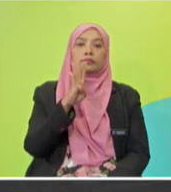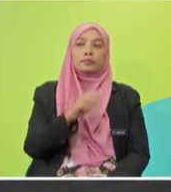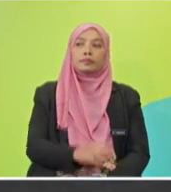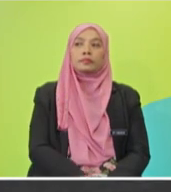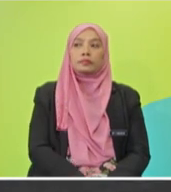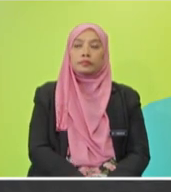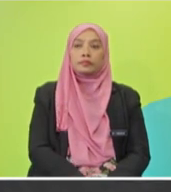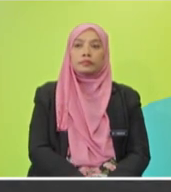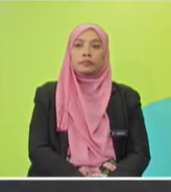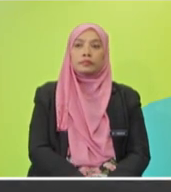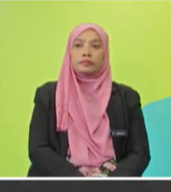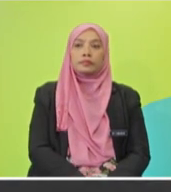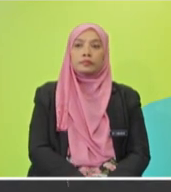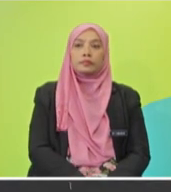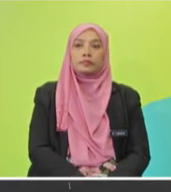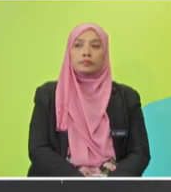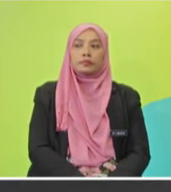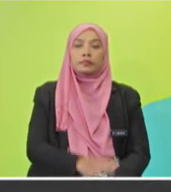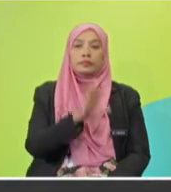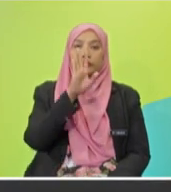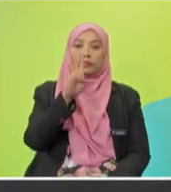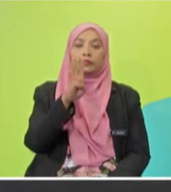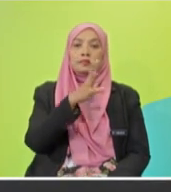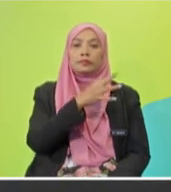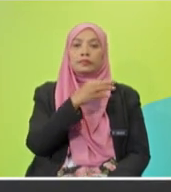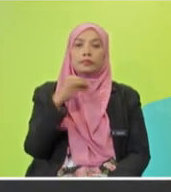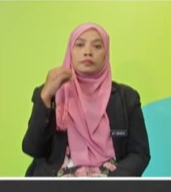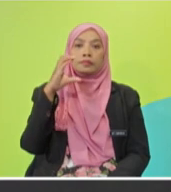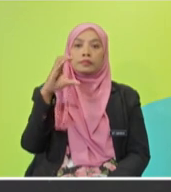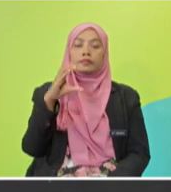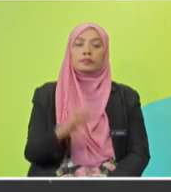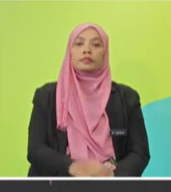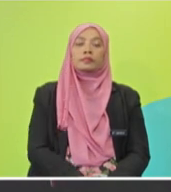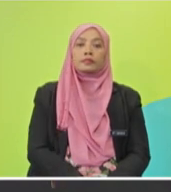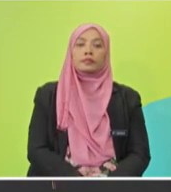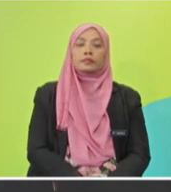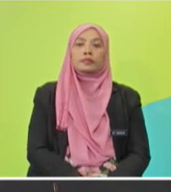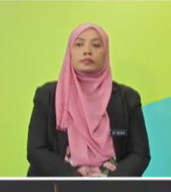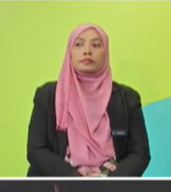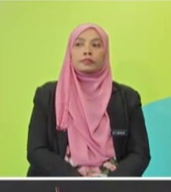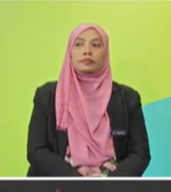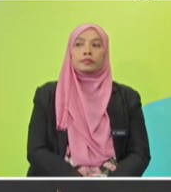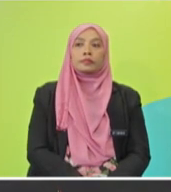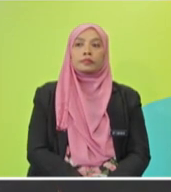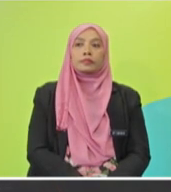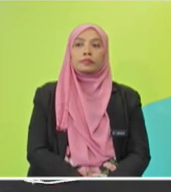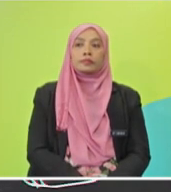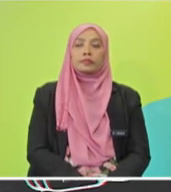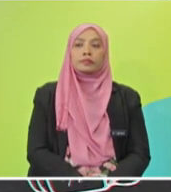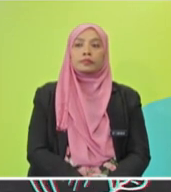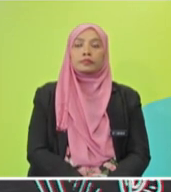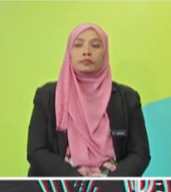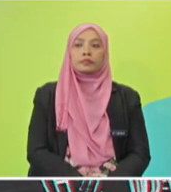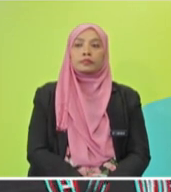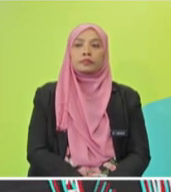A B C. B dengan C. B dengan C. Iaitu 36, 48 dengan 90 dan